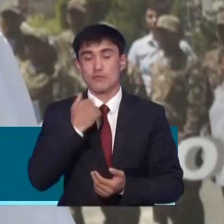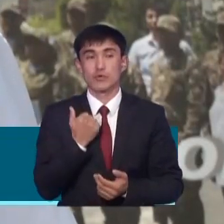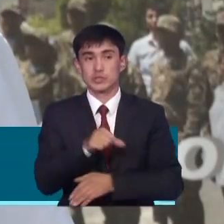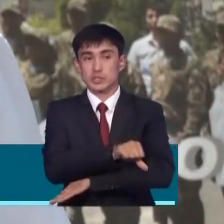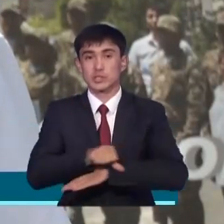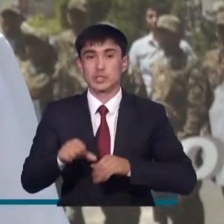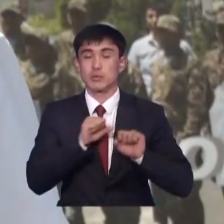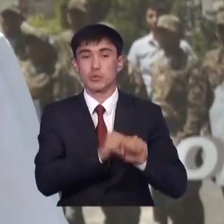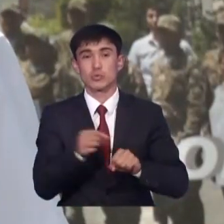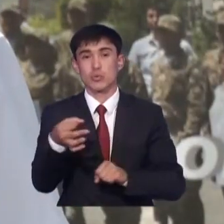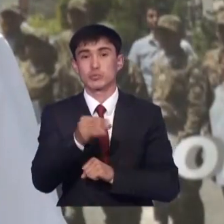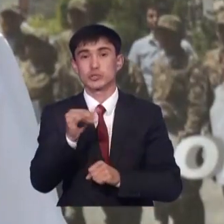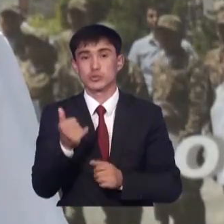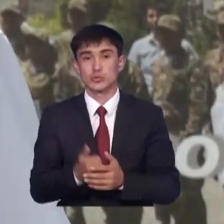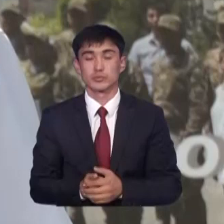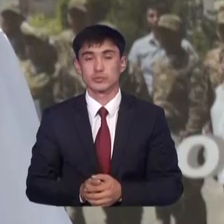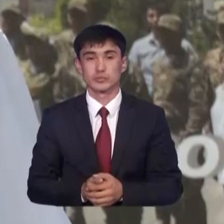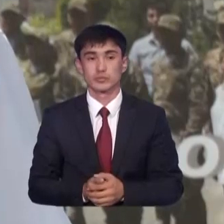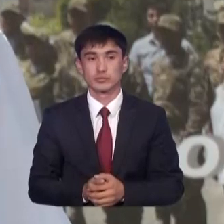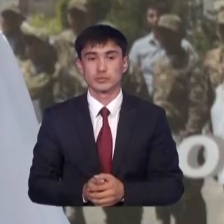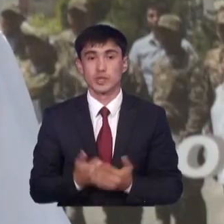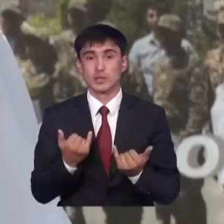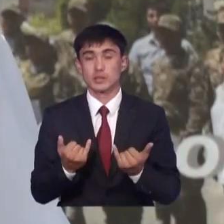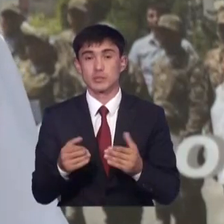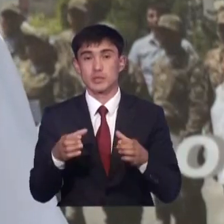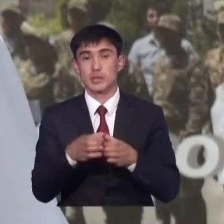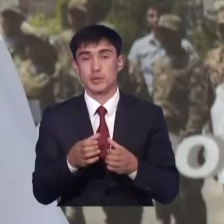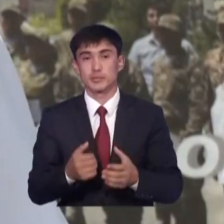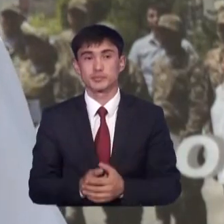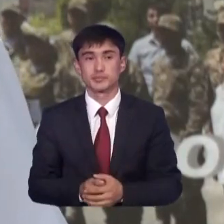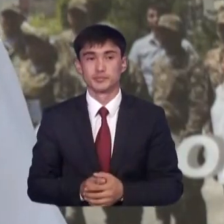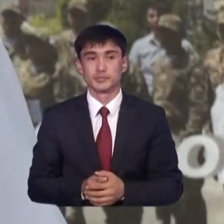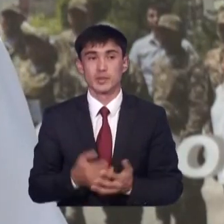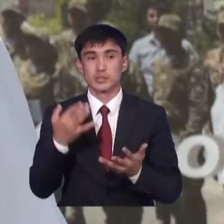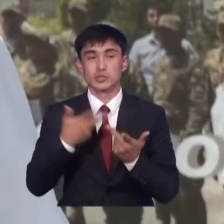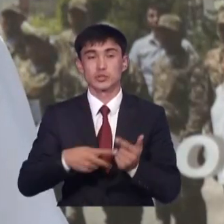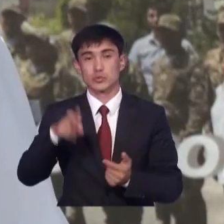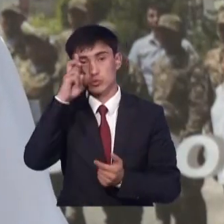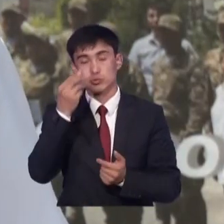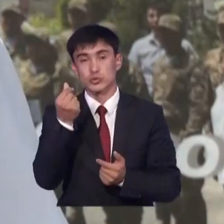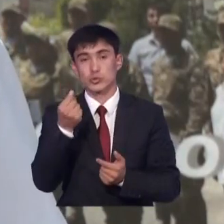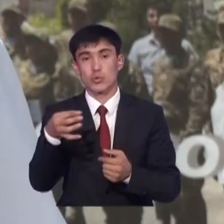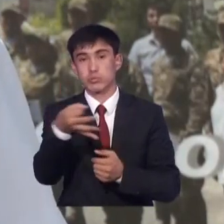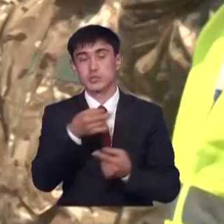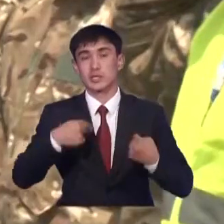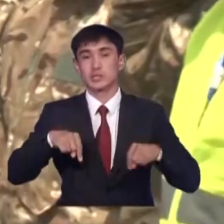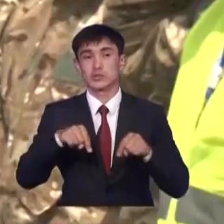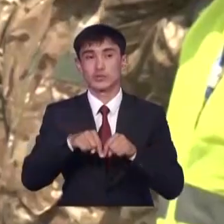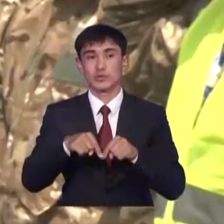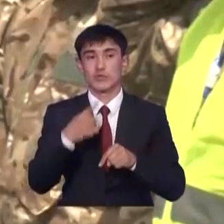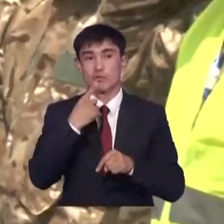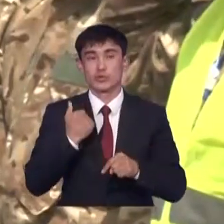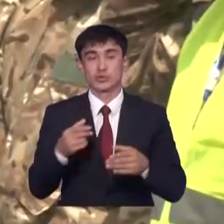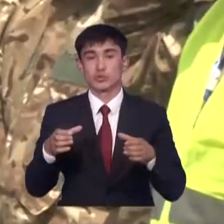территориальной обороны области ЖТСУ. На данном этапе за счет бюджета области организованы